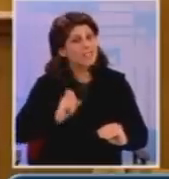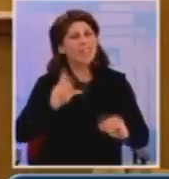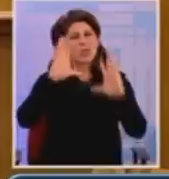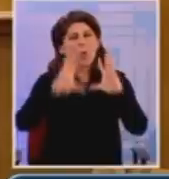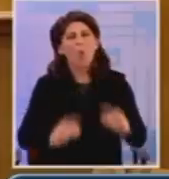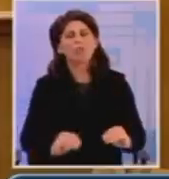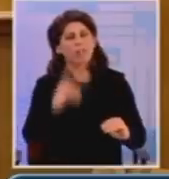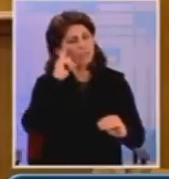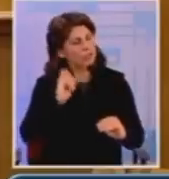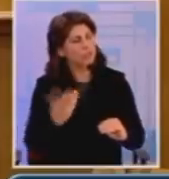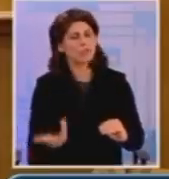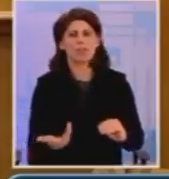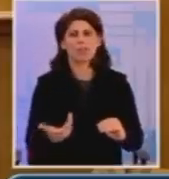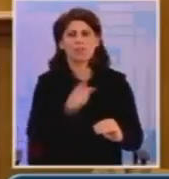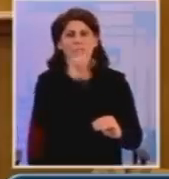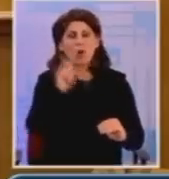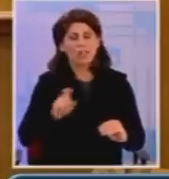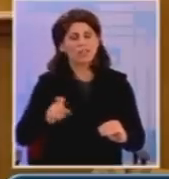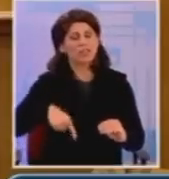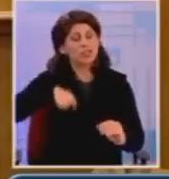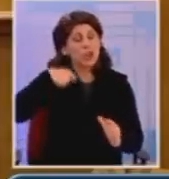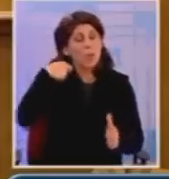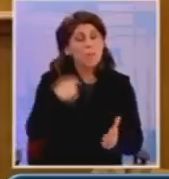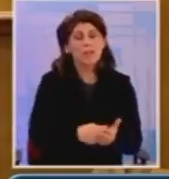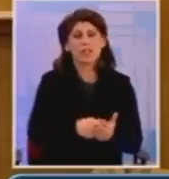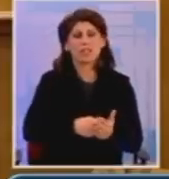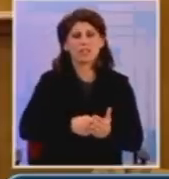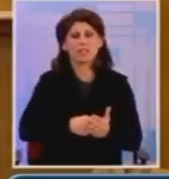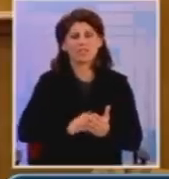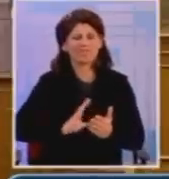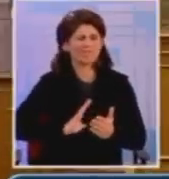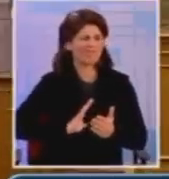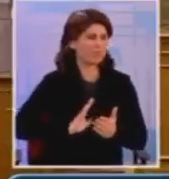Το έζησε, το πλήρωσε ακριβά, το μίσησε.